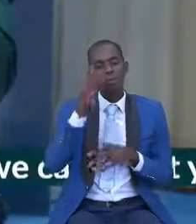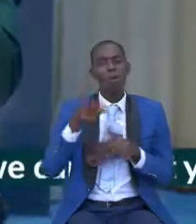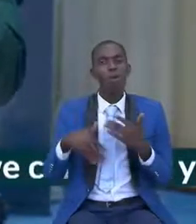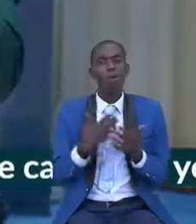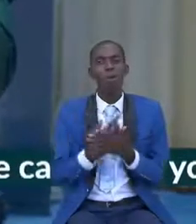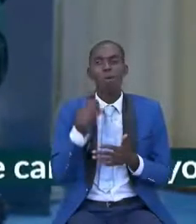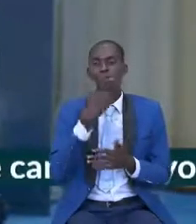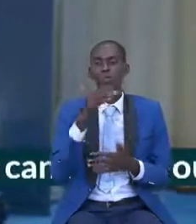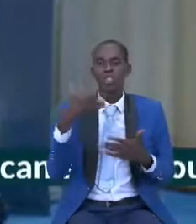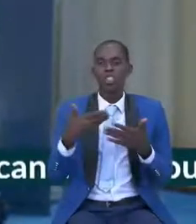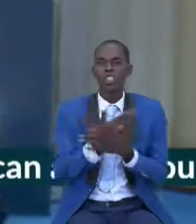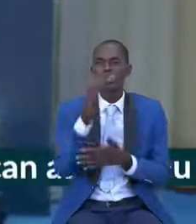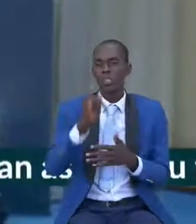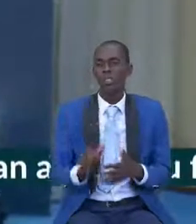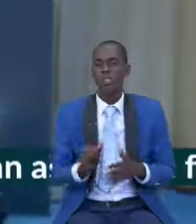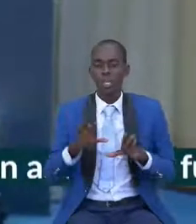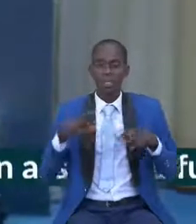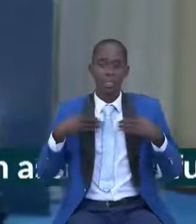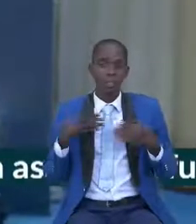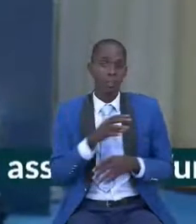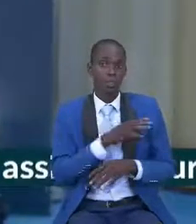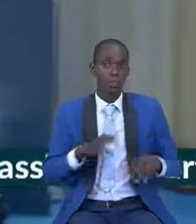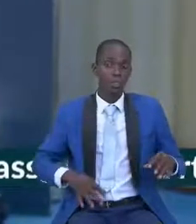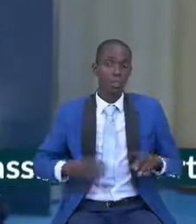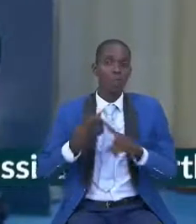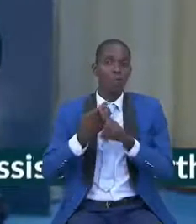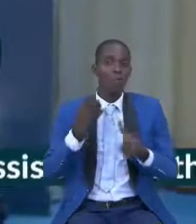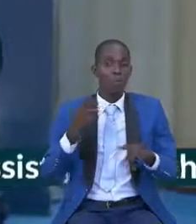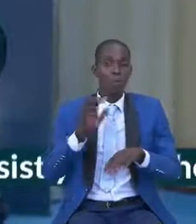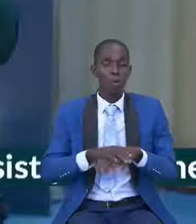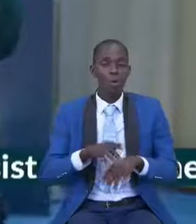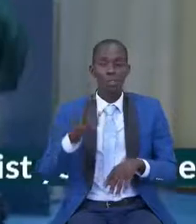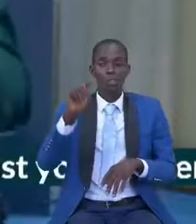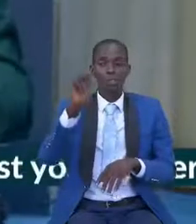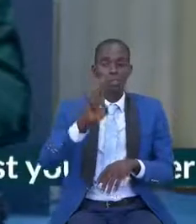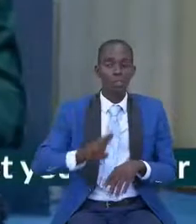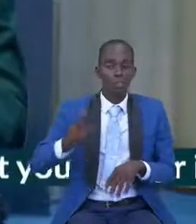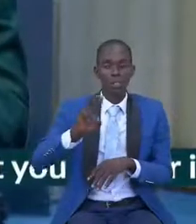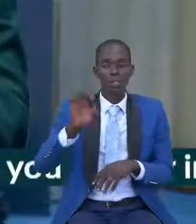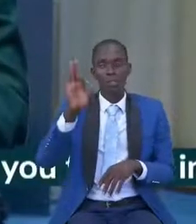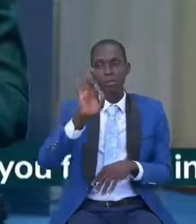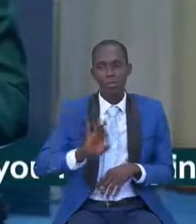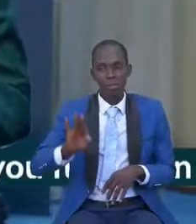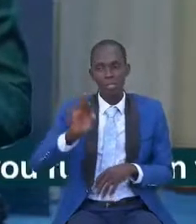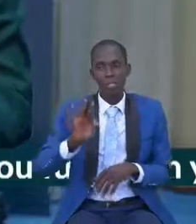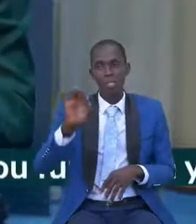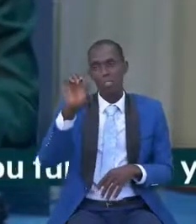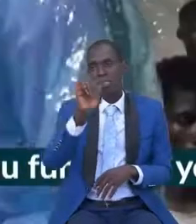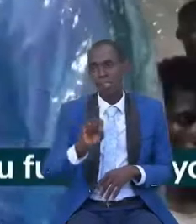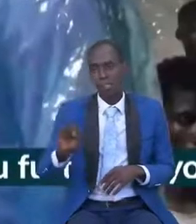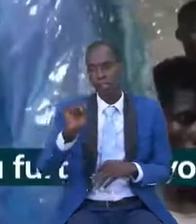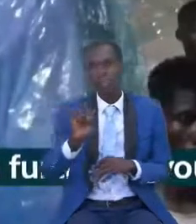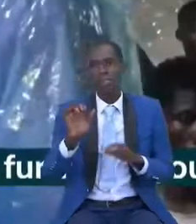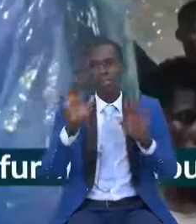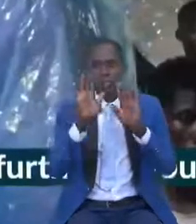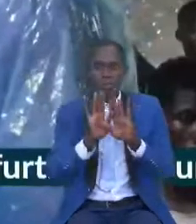et pour tous ceux-là qui donnent leur vie au Seigneur, il y aura donc un programme spécial en début du